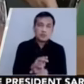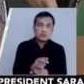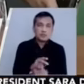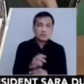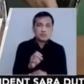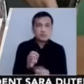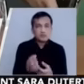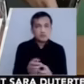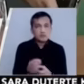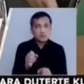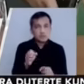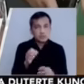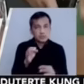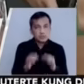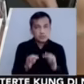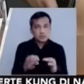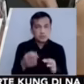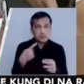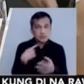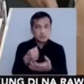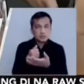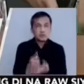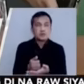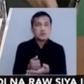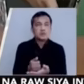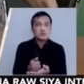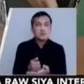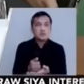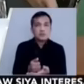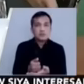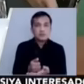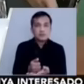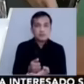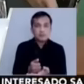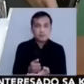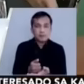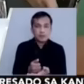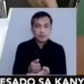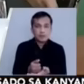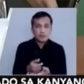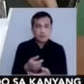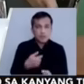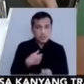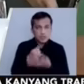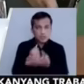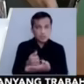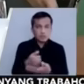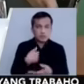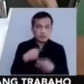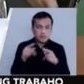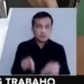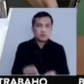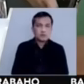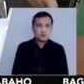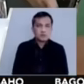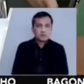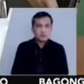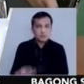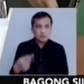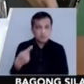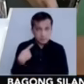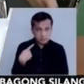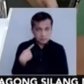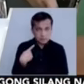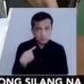meron man po ako naitulong Ah ano po akong tao helpful akong tao Kung meron man po ah yun lang